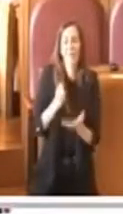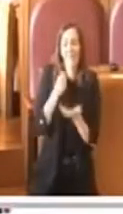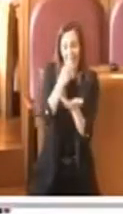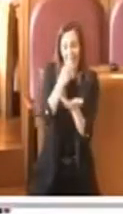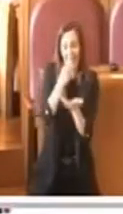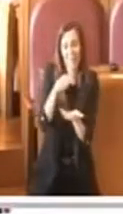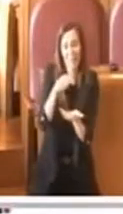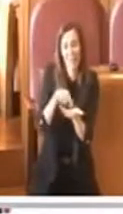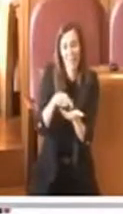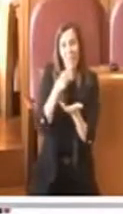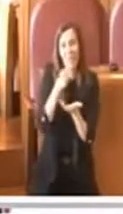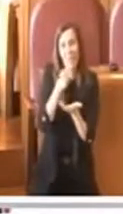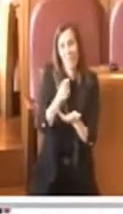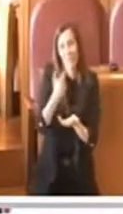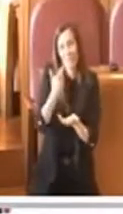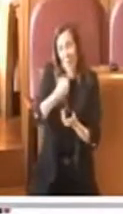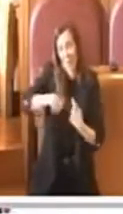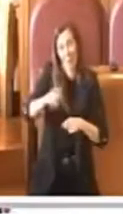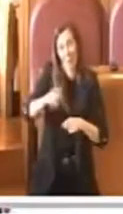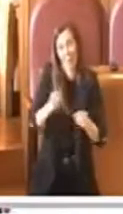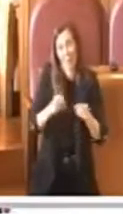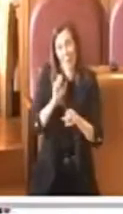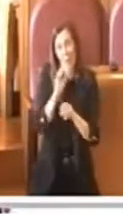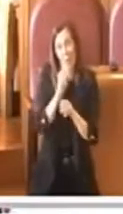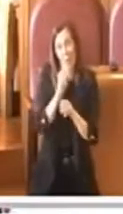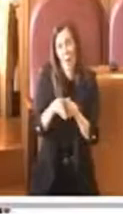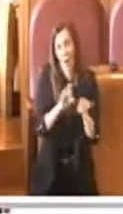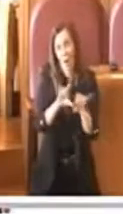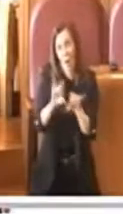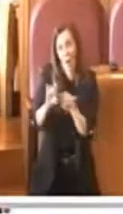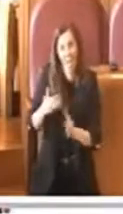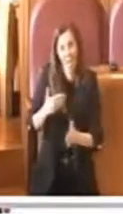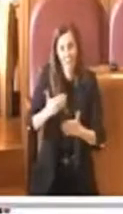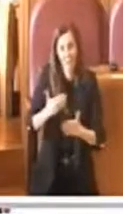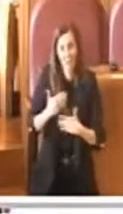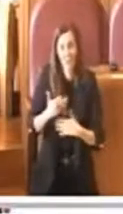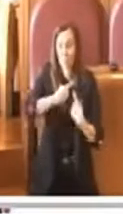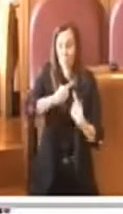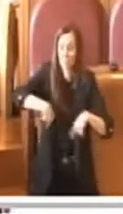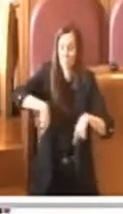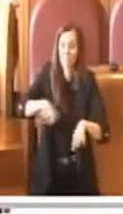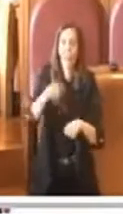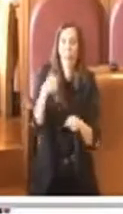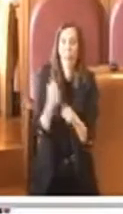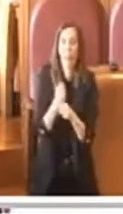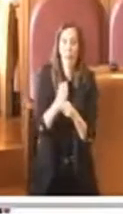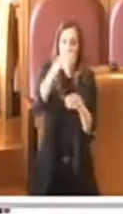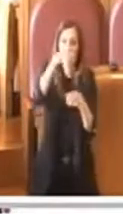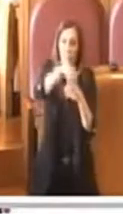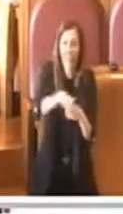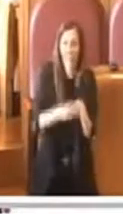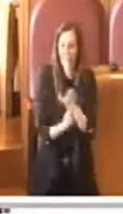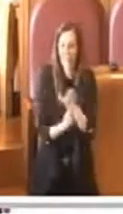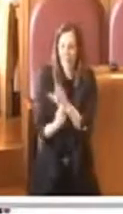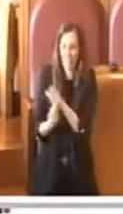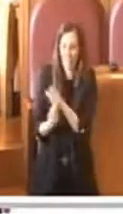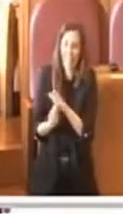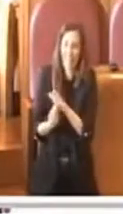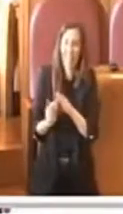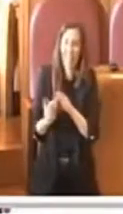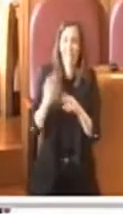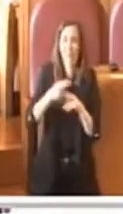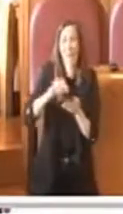nel periodo di emergenza Covid abbiamo avuto appunto la necessità di porre in smart working i dipendenti, comunque i lavoratori di